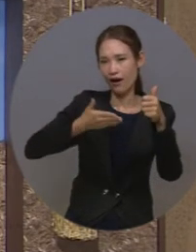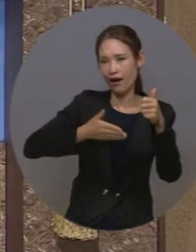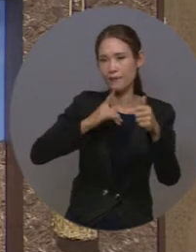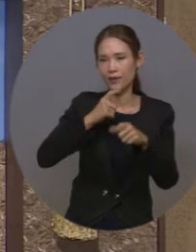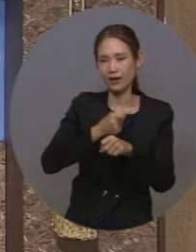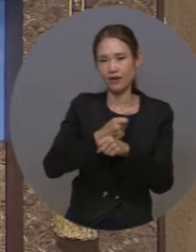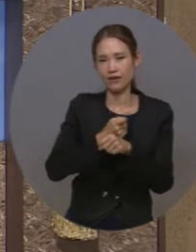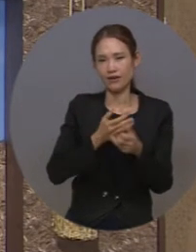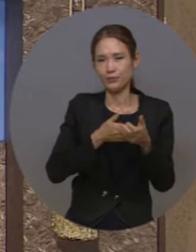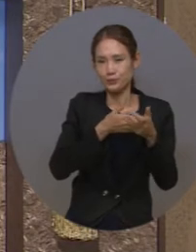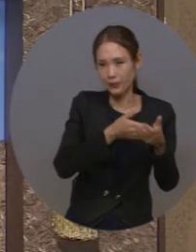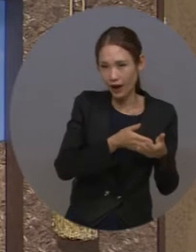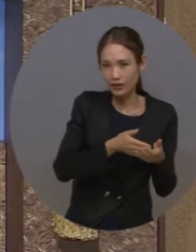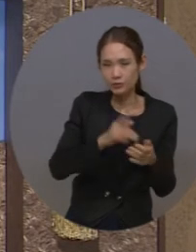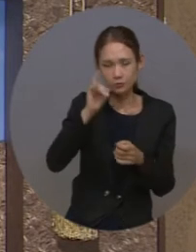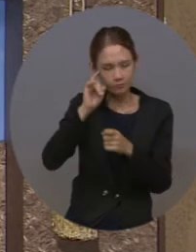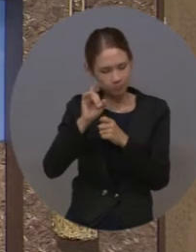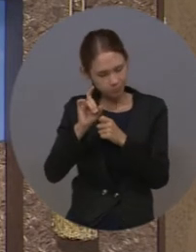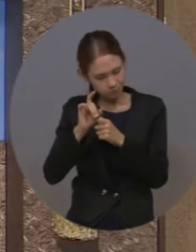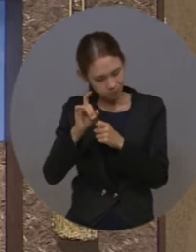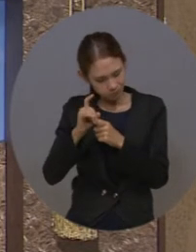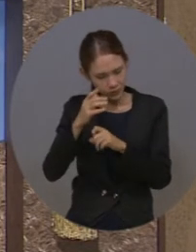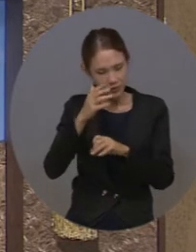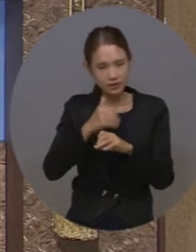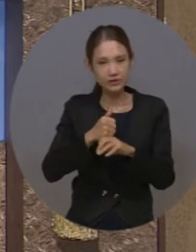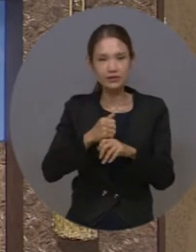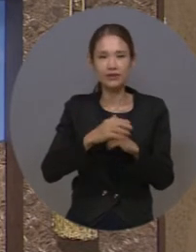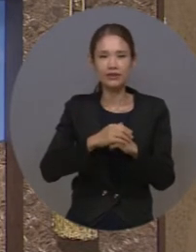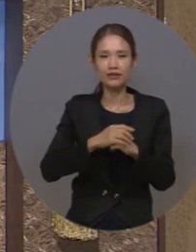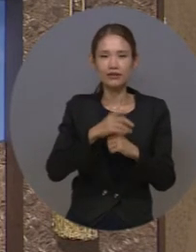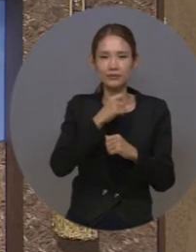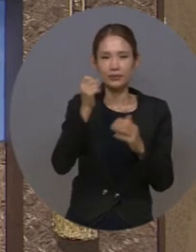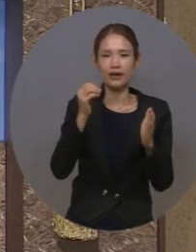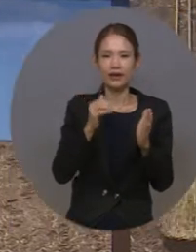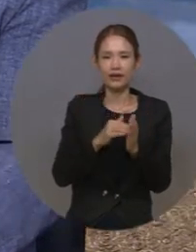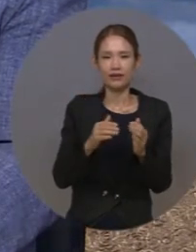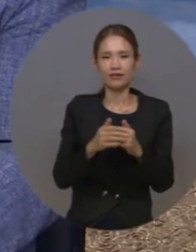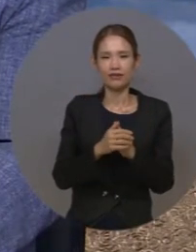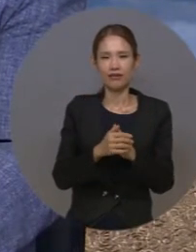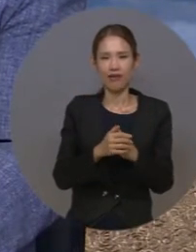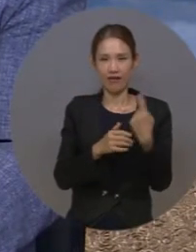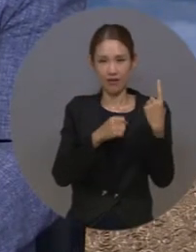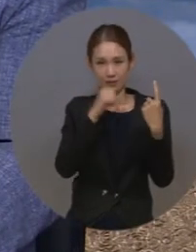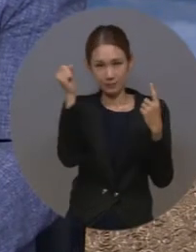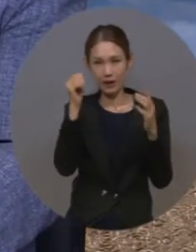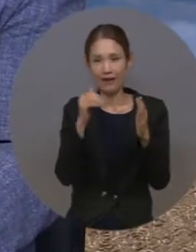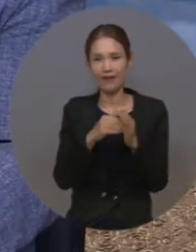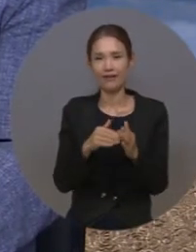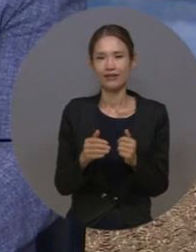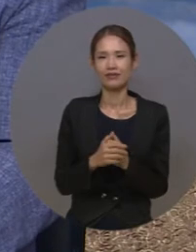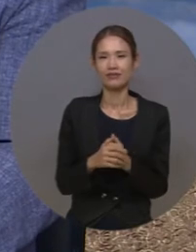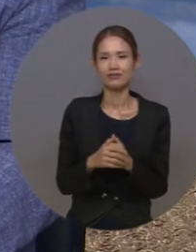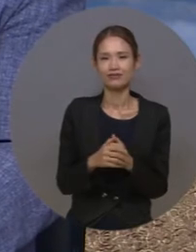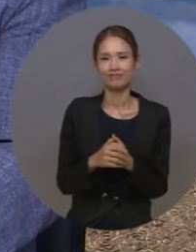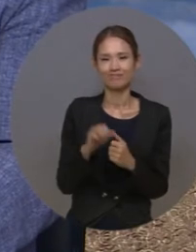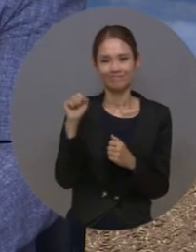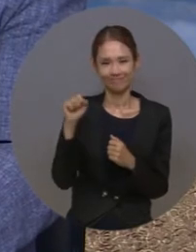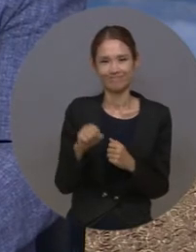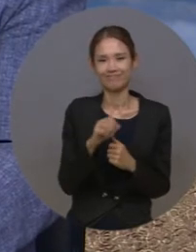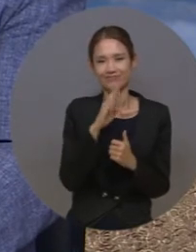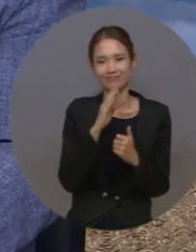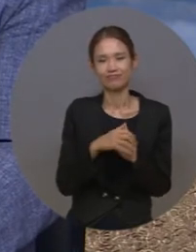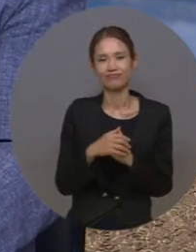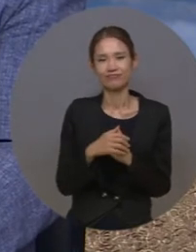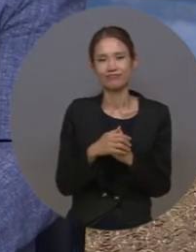받아서 제가 고민 끝에 나와서 도의원이 됐습니다. 네, 또 한 방에 더 당선이 되셨고 네, 네.